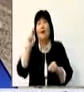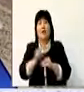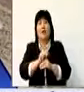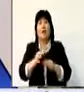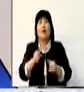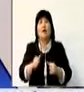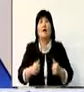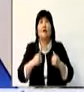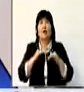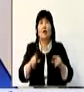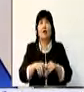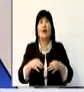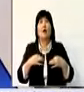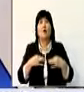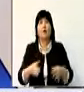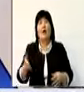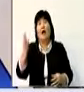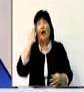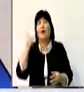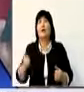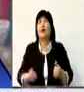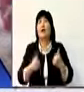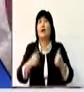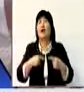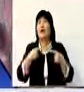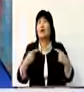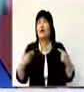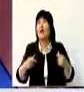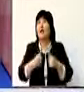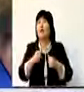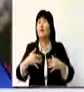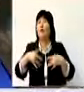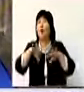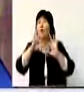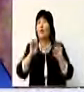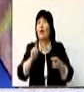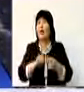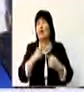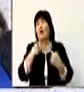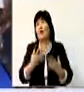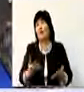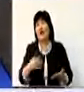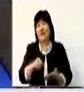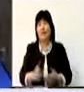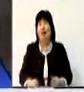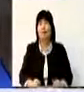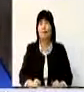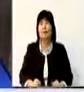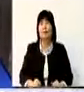Талапты өрендер бірлік мерекесінде қабілет қарындарының өзгелерден кем түспейтін өнерлері арқылы паш етті.